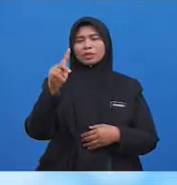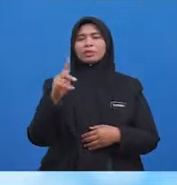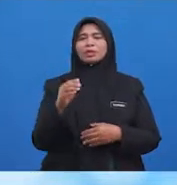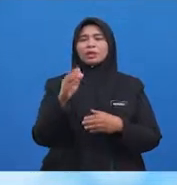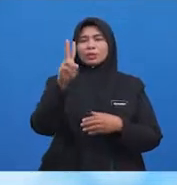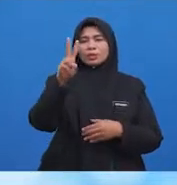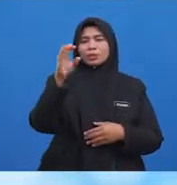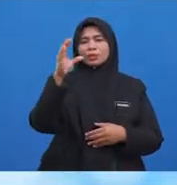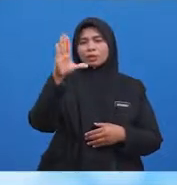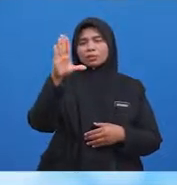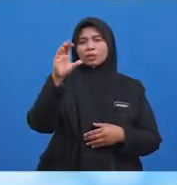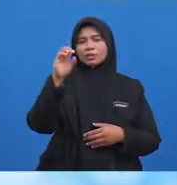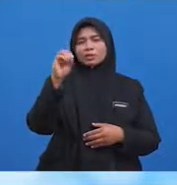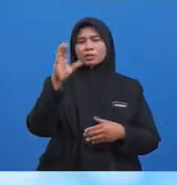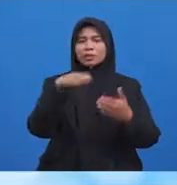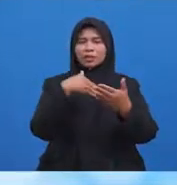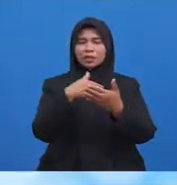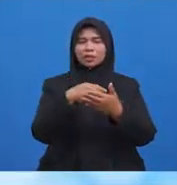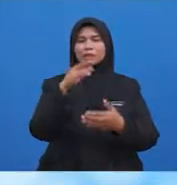250 hingga